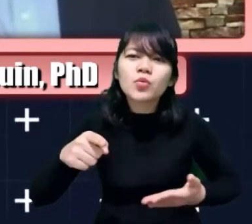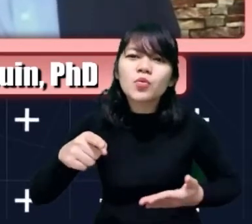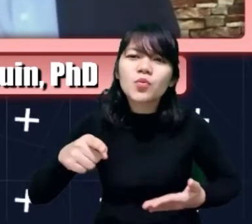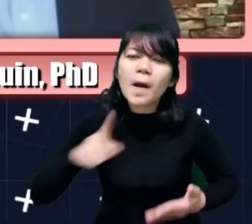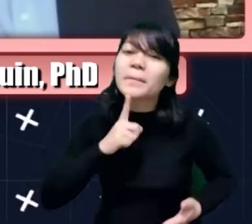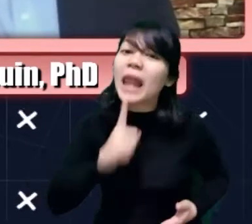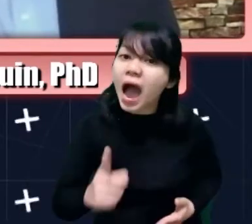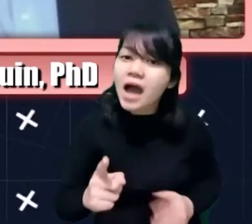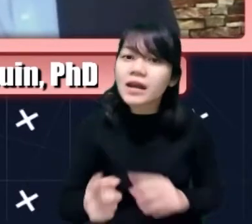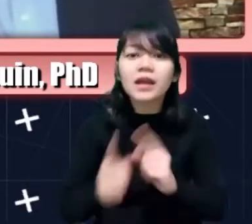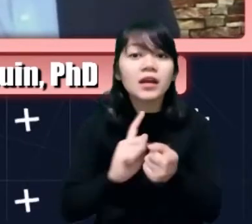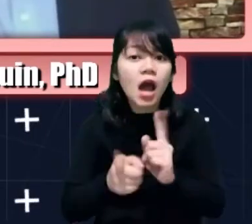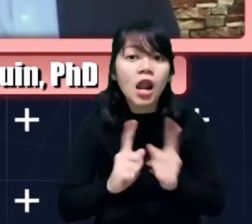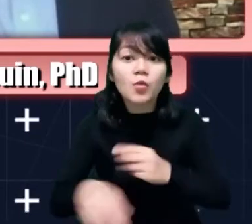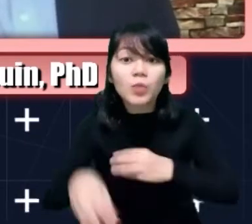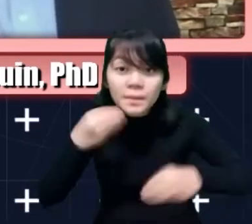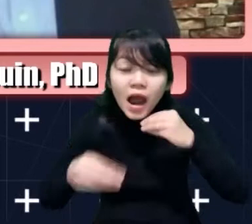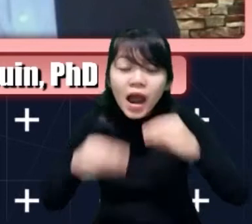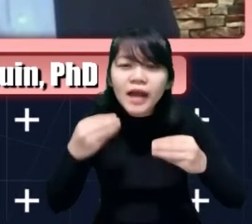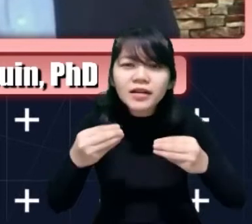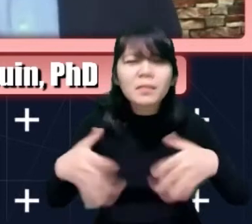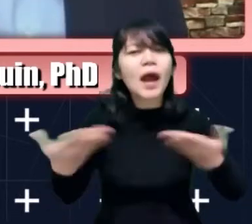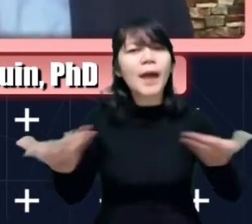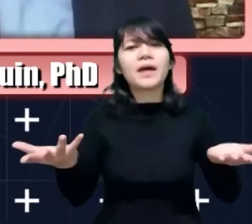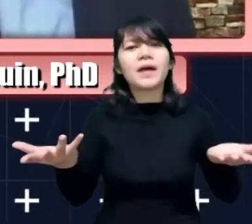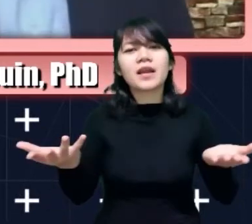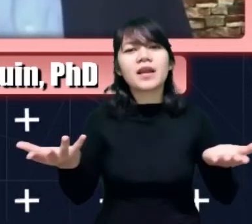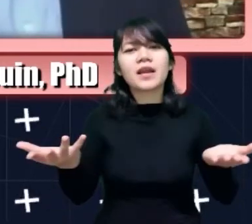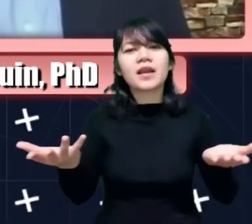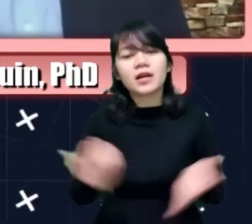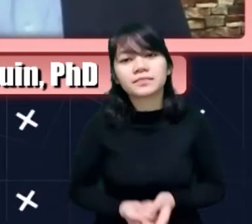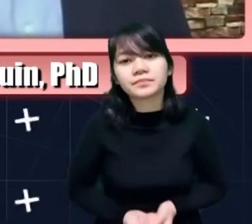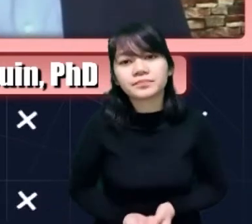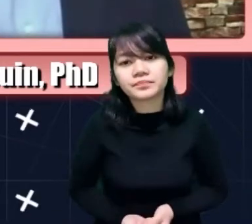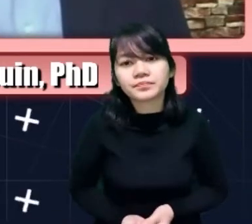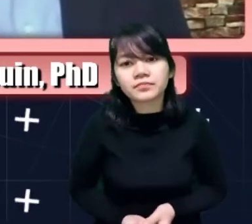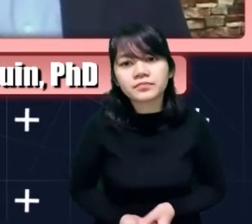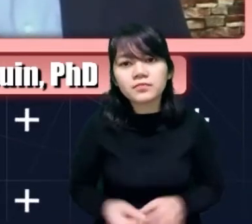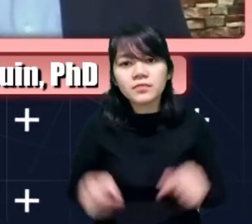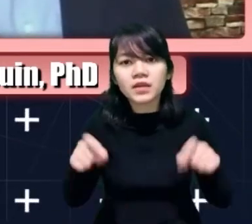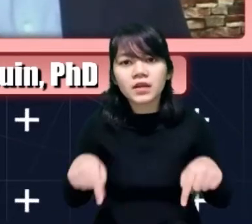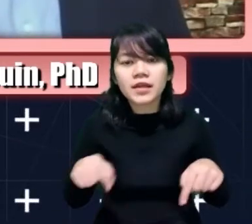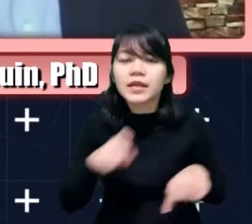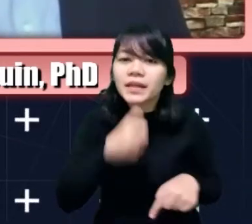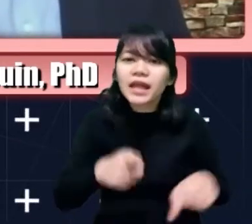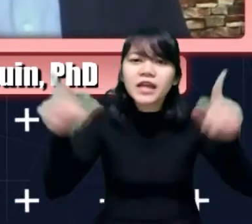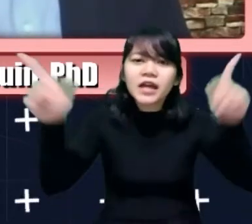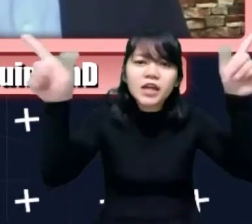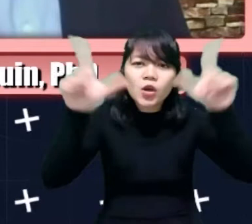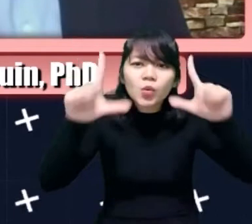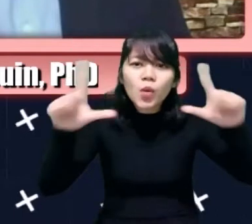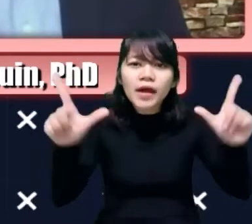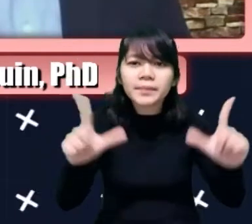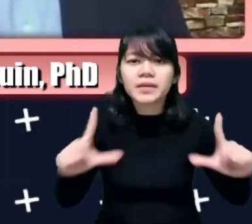terima kasih saudara Reynold Zimba. Ini pertanyaannya luar biasa setelah menyebutkan tentang